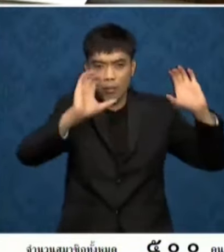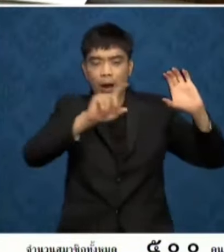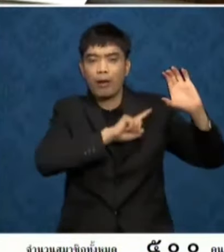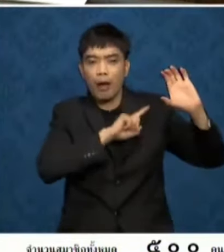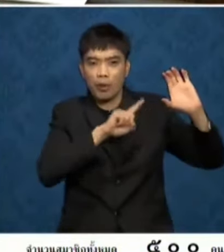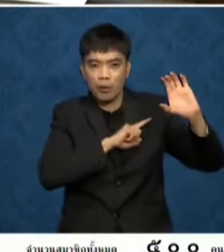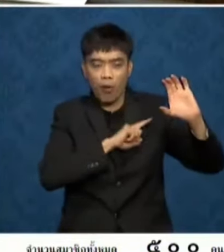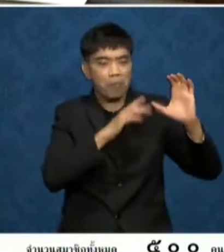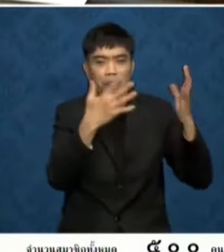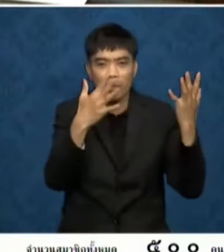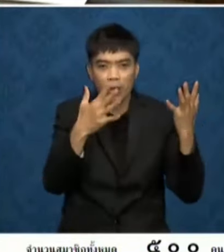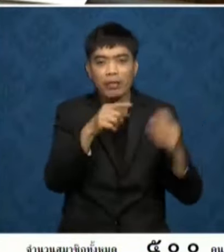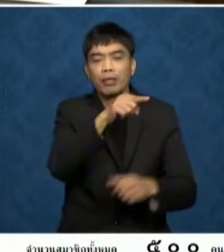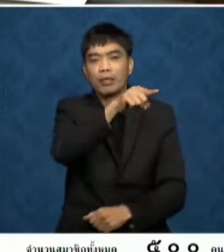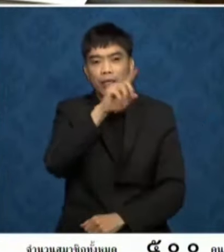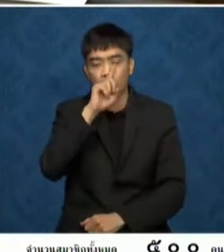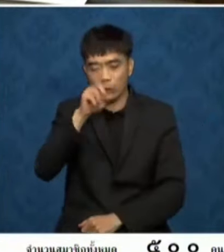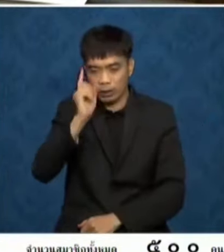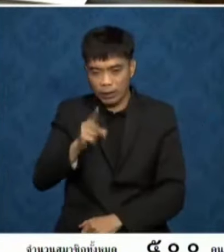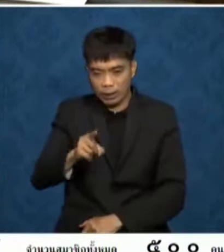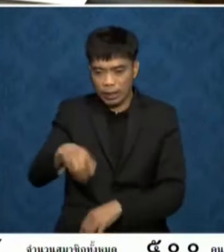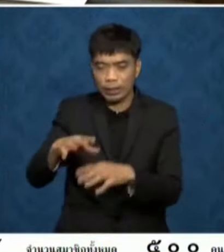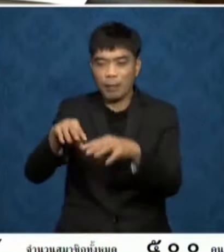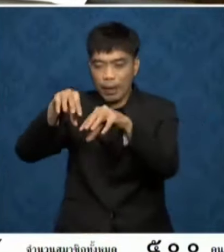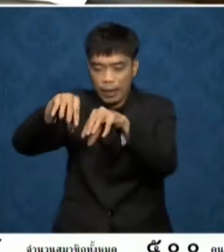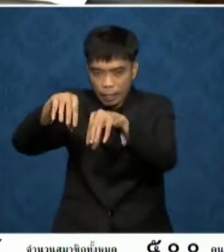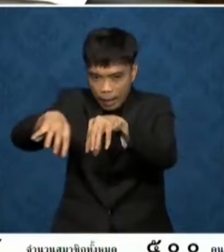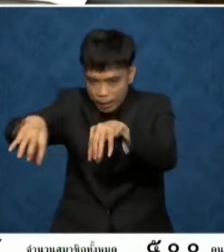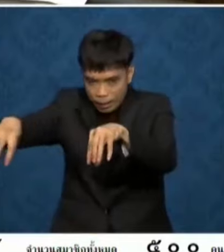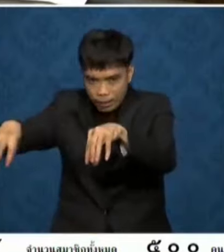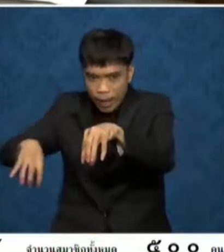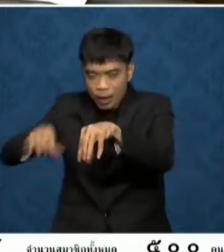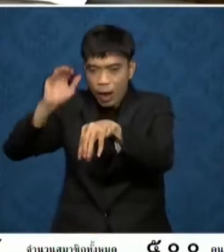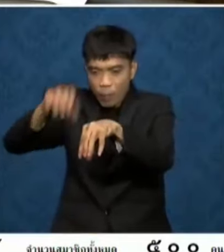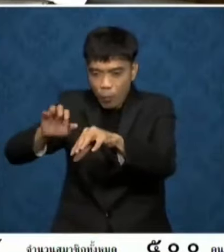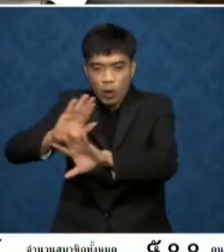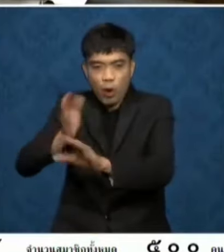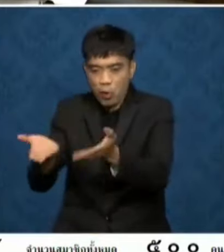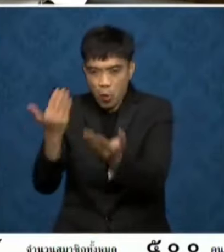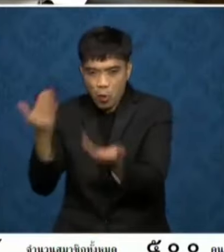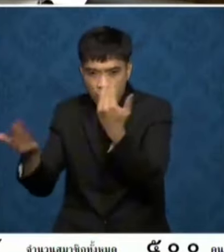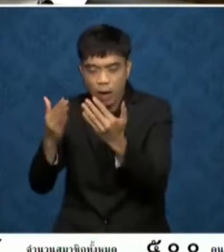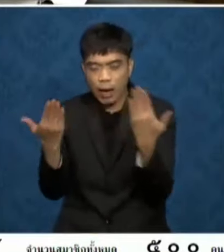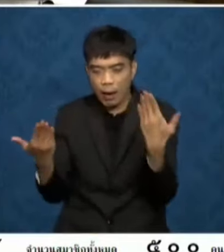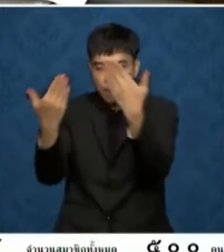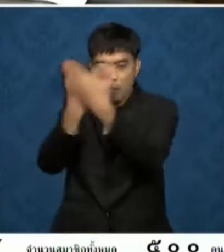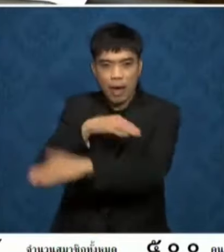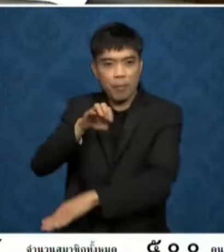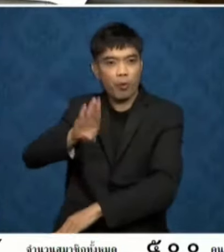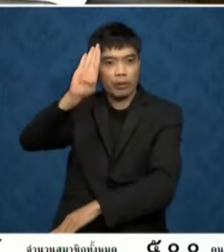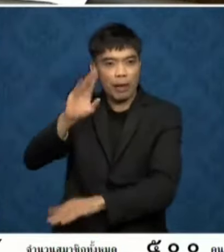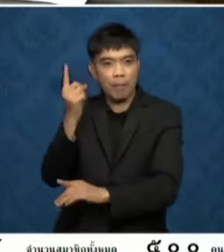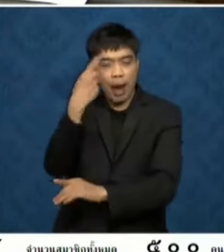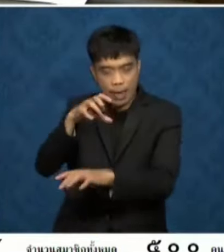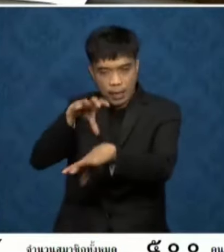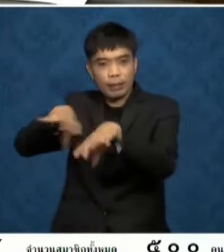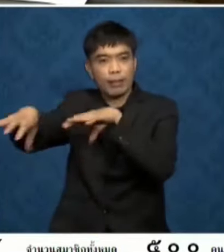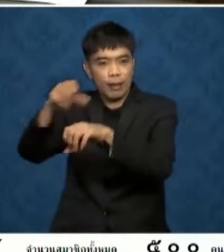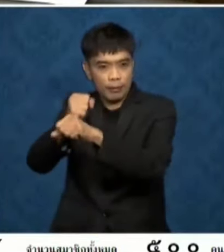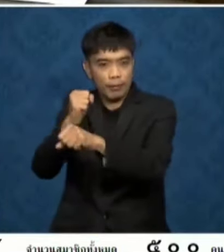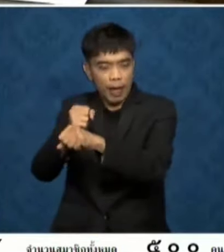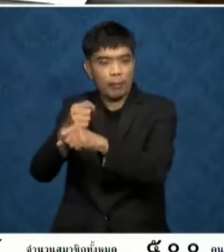เร่งรื้อถอนแท่นนะคะเพื่อจะให้ผู้รับสัมปทานรายใหม่เข้ามาดำเนินการแต่ว่าการส่งม